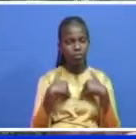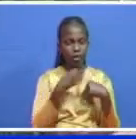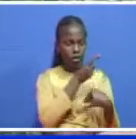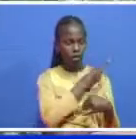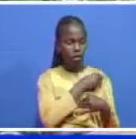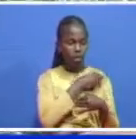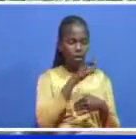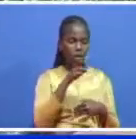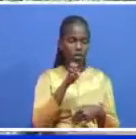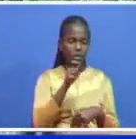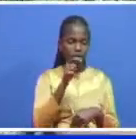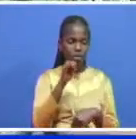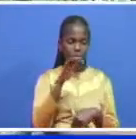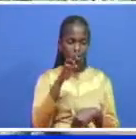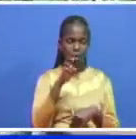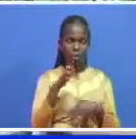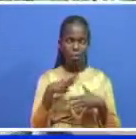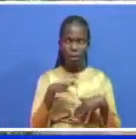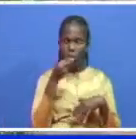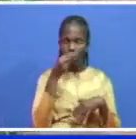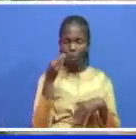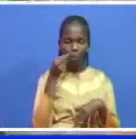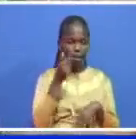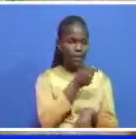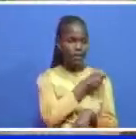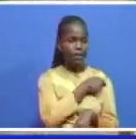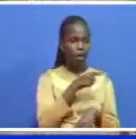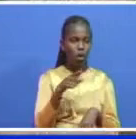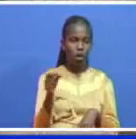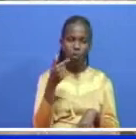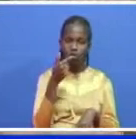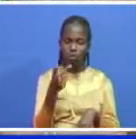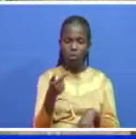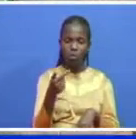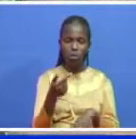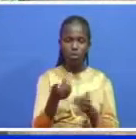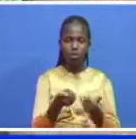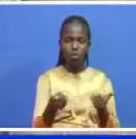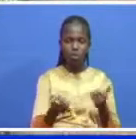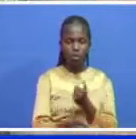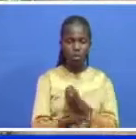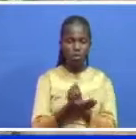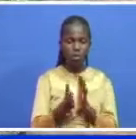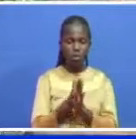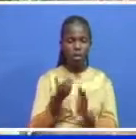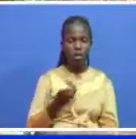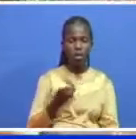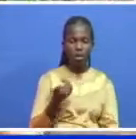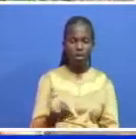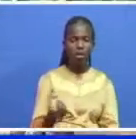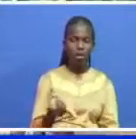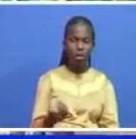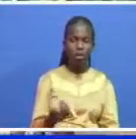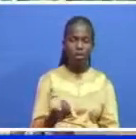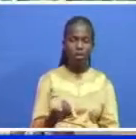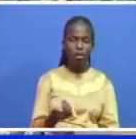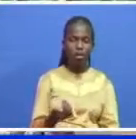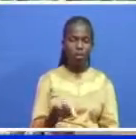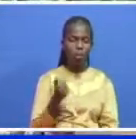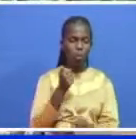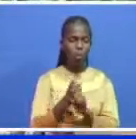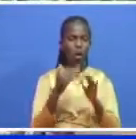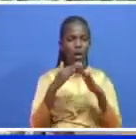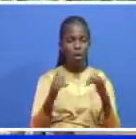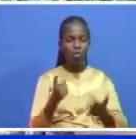Ano yona ndo mayoka kuhiti wa muzi. Tio wendi. Kwa hodi na vyesijana sito na wasichana wetu. Achani kukimbilia kazi ya